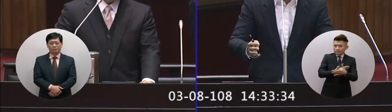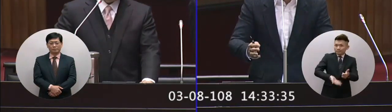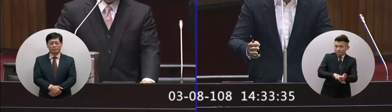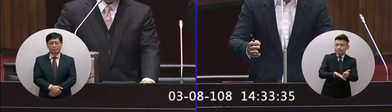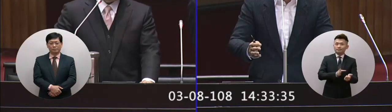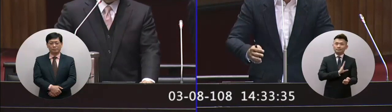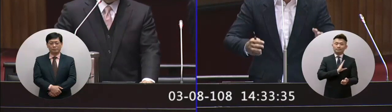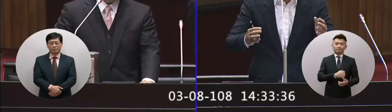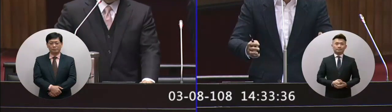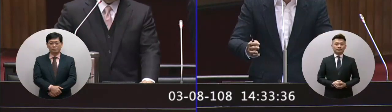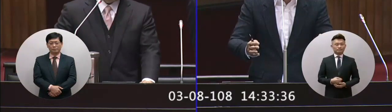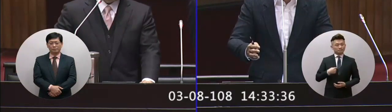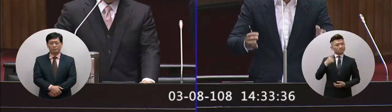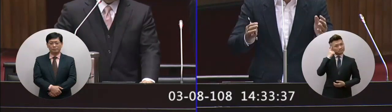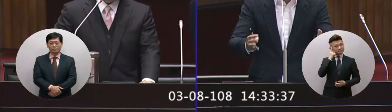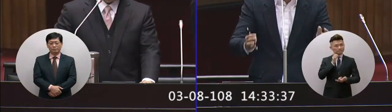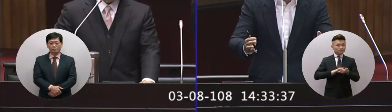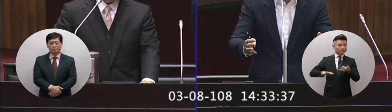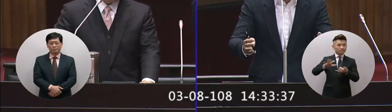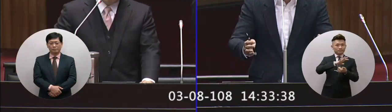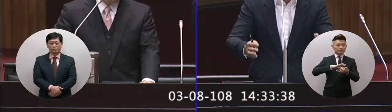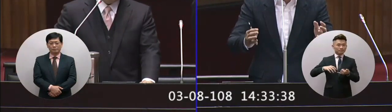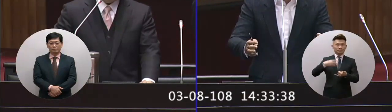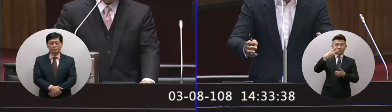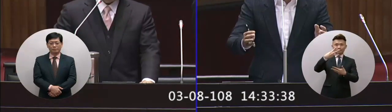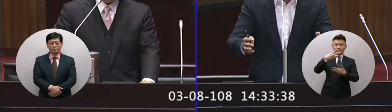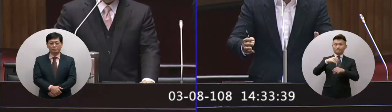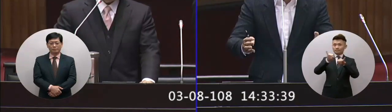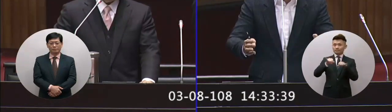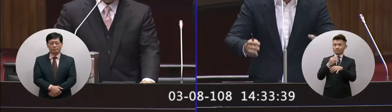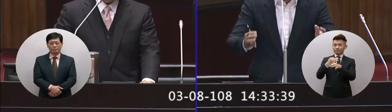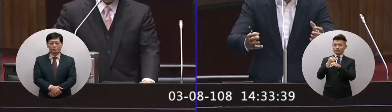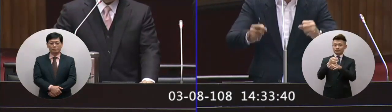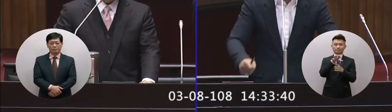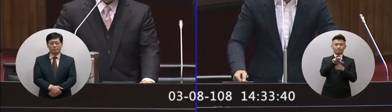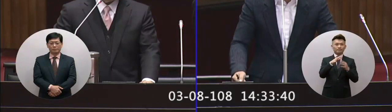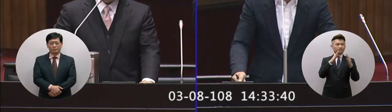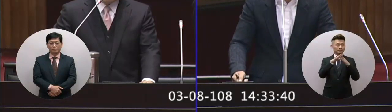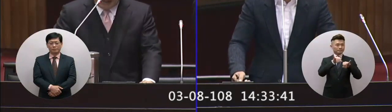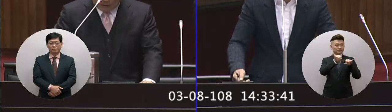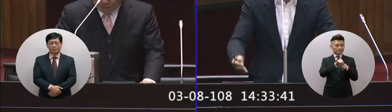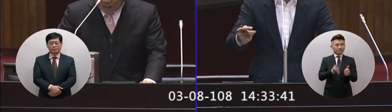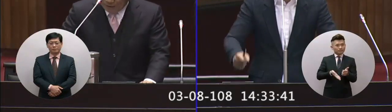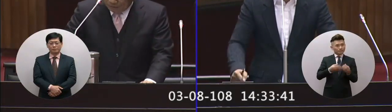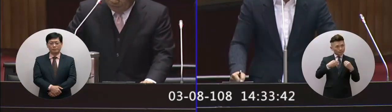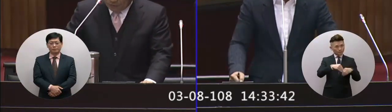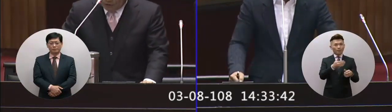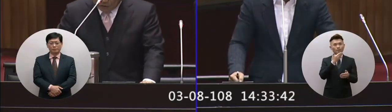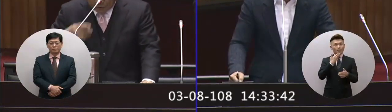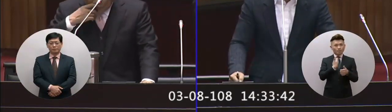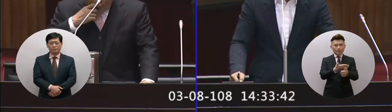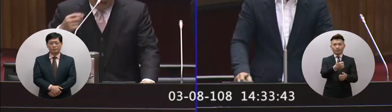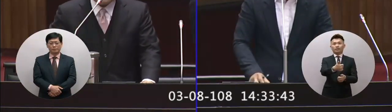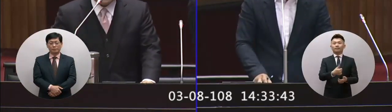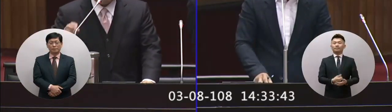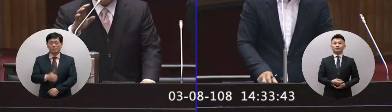我相信就是讓全國他參拜佛魯節對全國農家佛魯蓬大一個例子一直可以收購